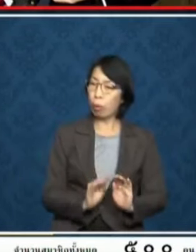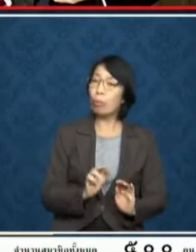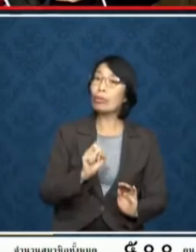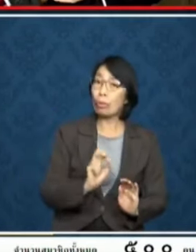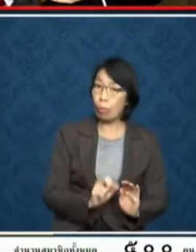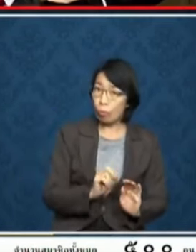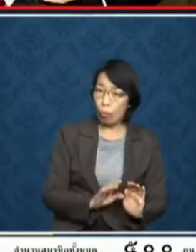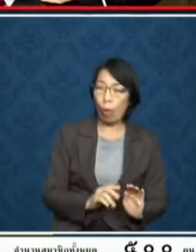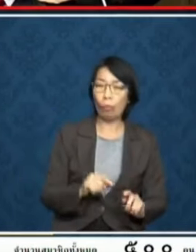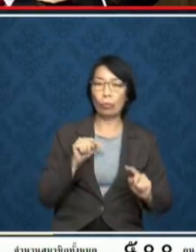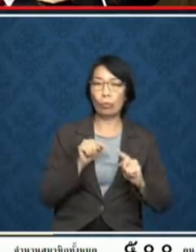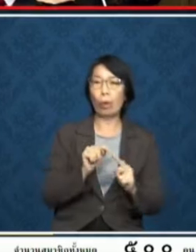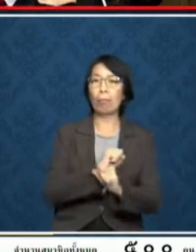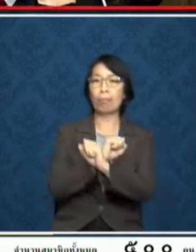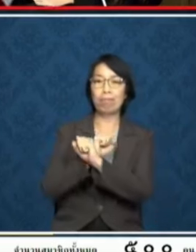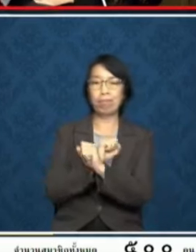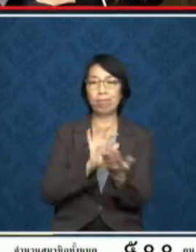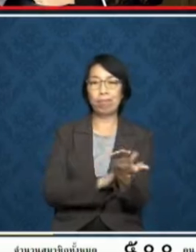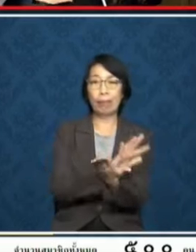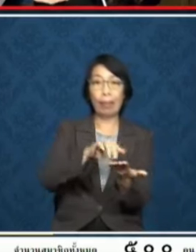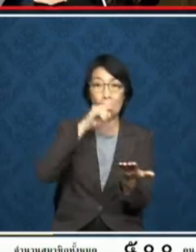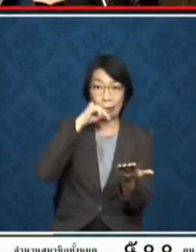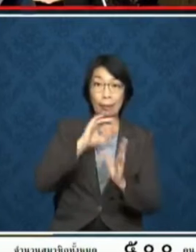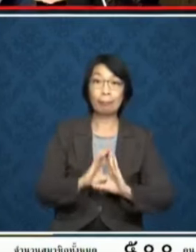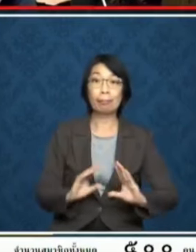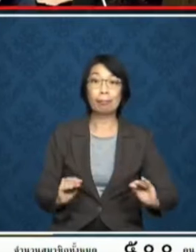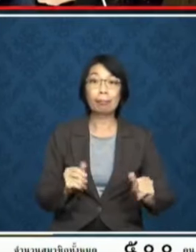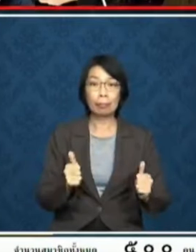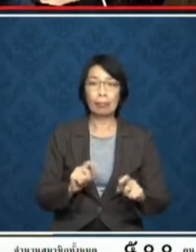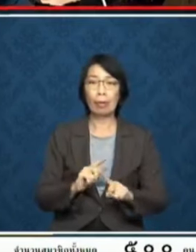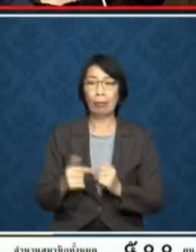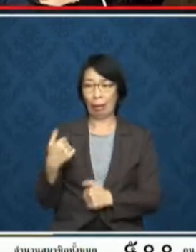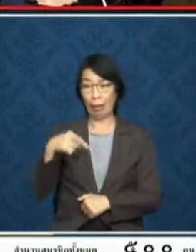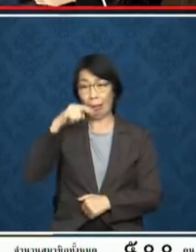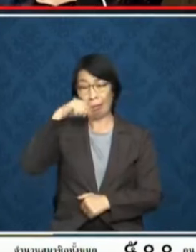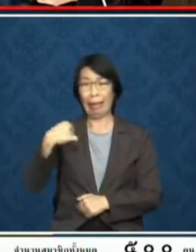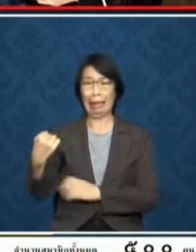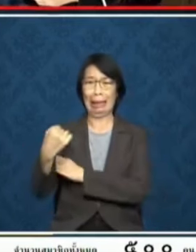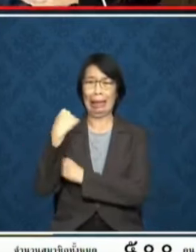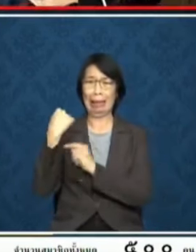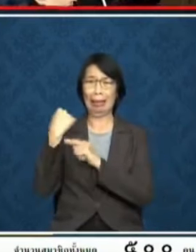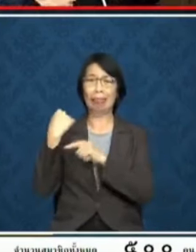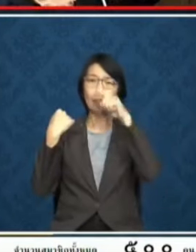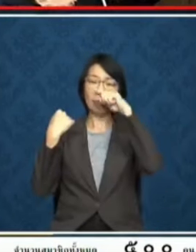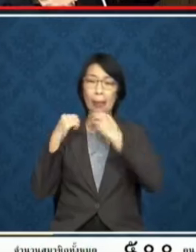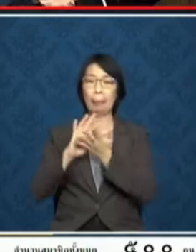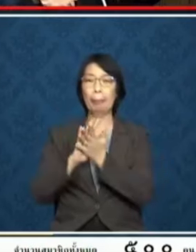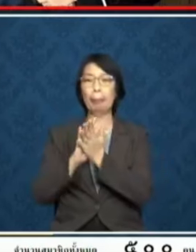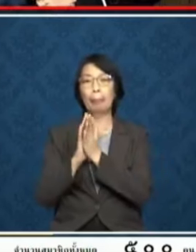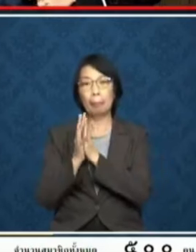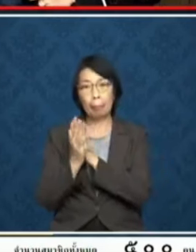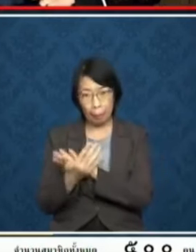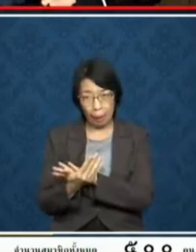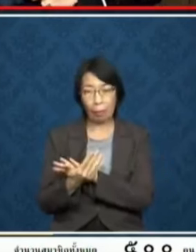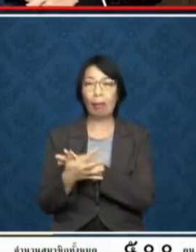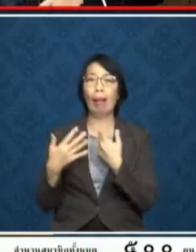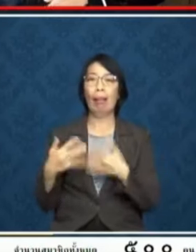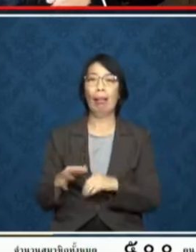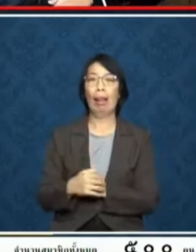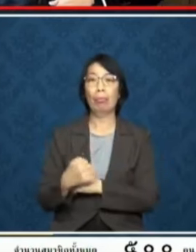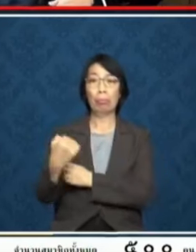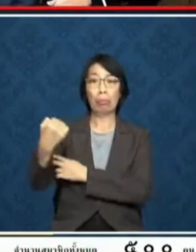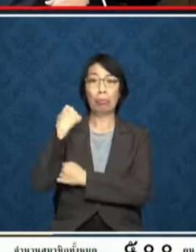พื่อการป้องกันประเทศค่ะแต่ความมั่นคงในปัจจุบันมันได้กลายเปลี่ยนเป็นความมั่นคงในการขายพลังง